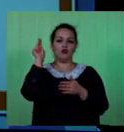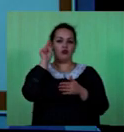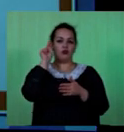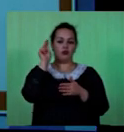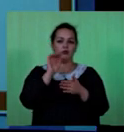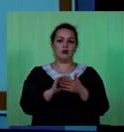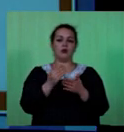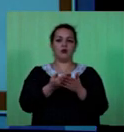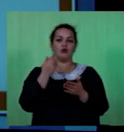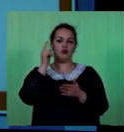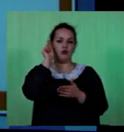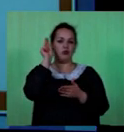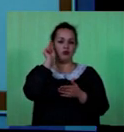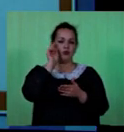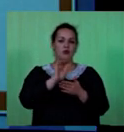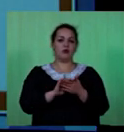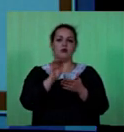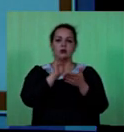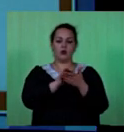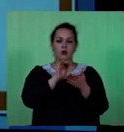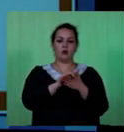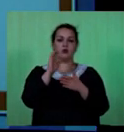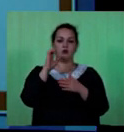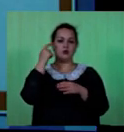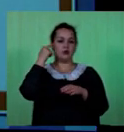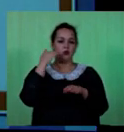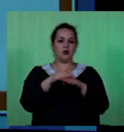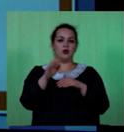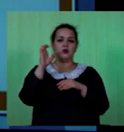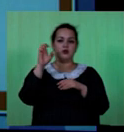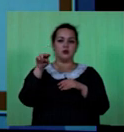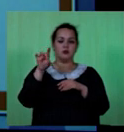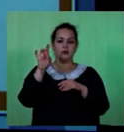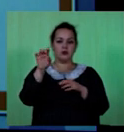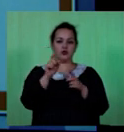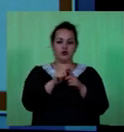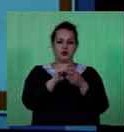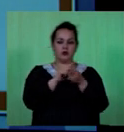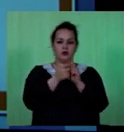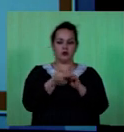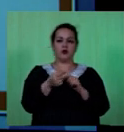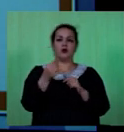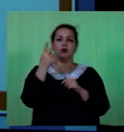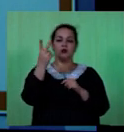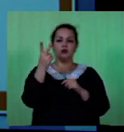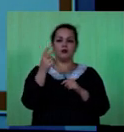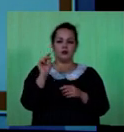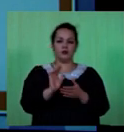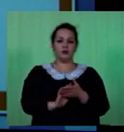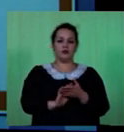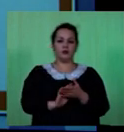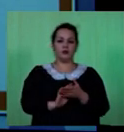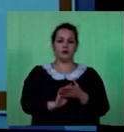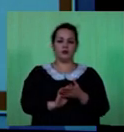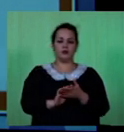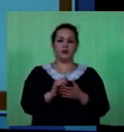танцевать. Мы с вами на прошлых уроках знакомились с понятием спряжения. В русском языке два спряжения.